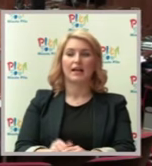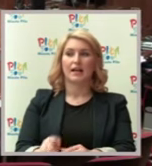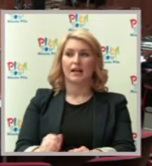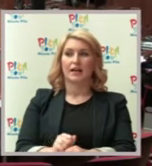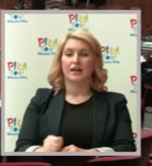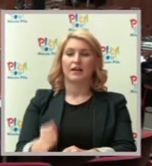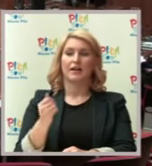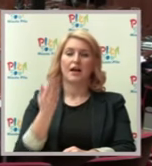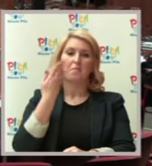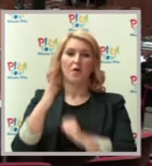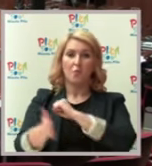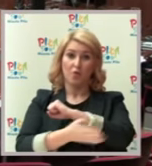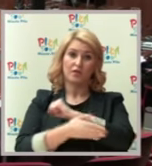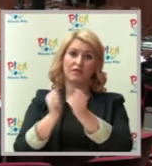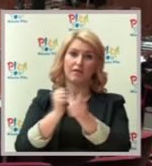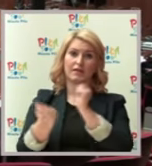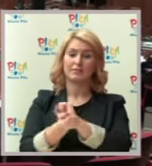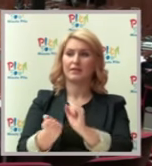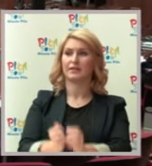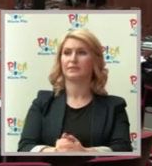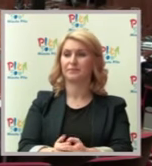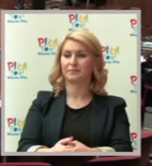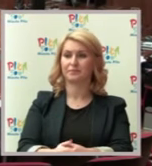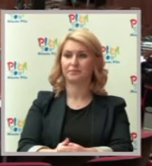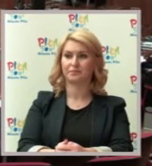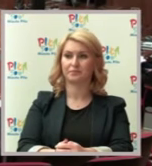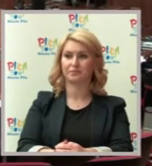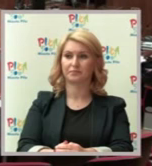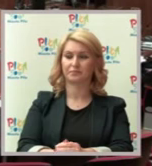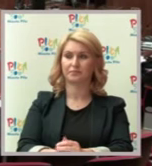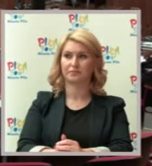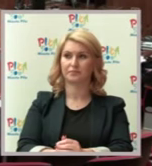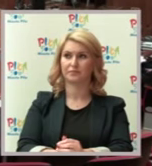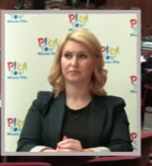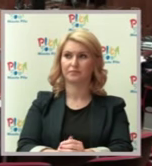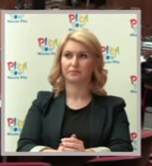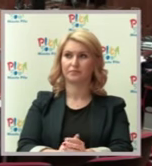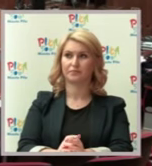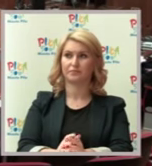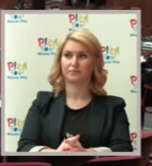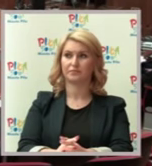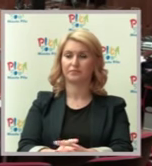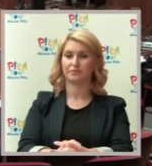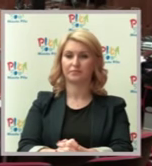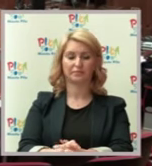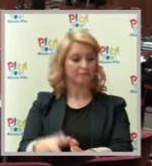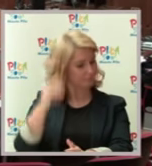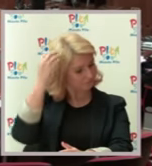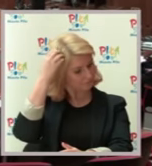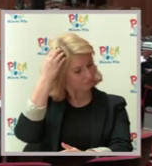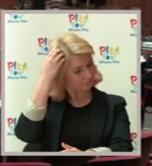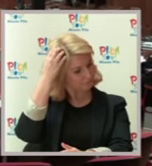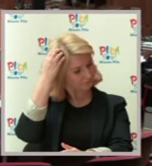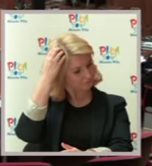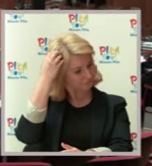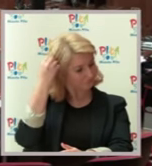absolutnie podstawowa. Ona umożliwia korzystanie tym, którzy z walizkami nie zawsze mogli sobie